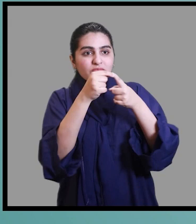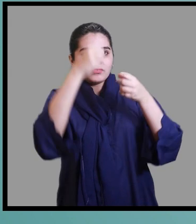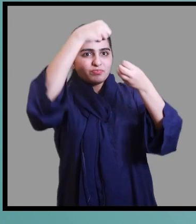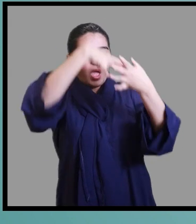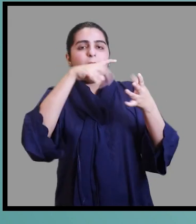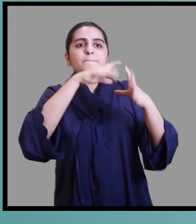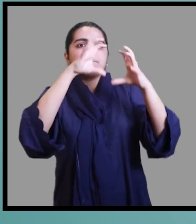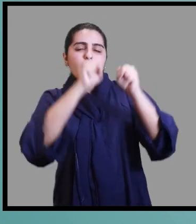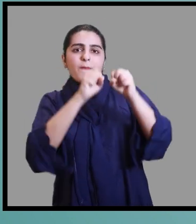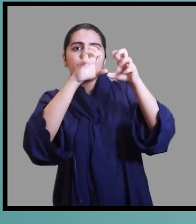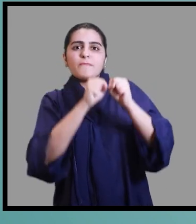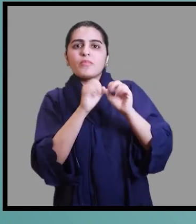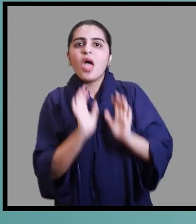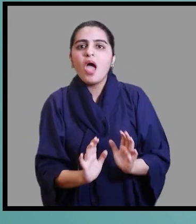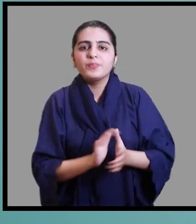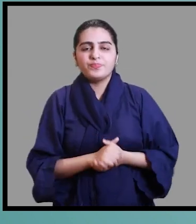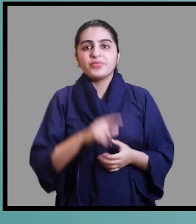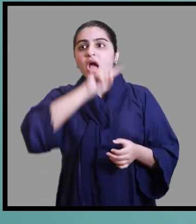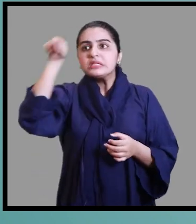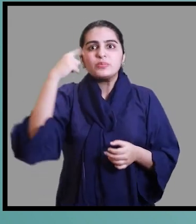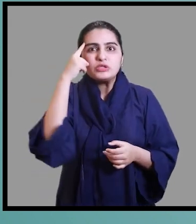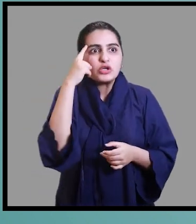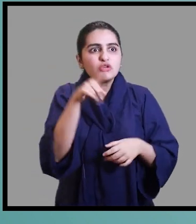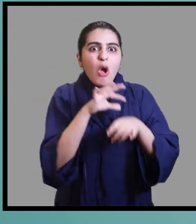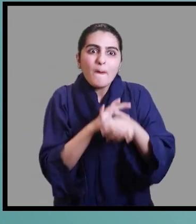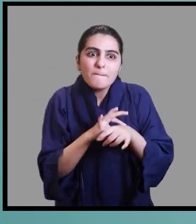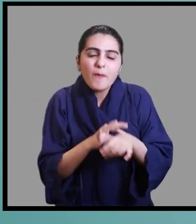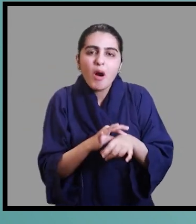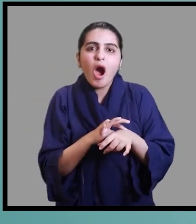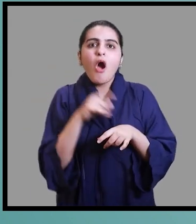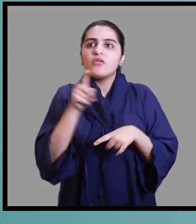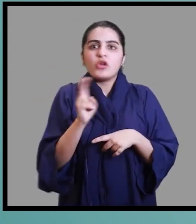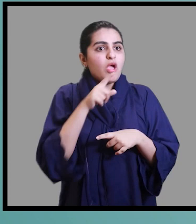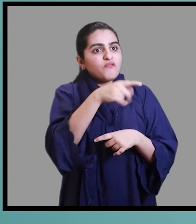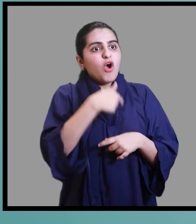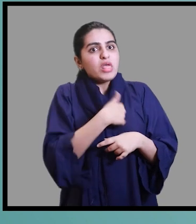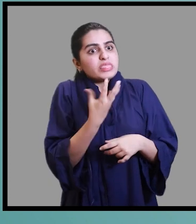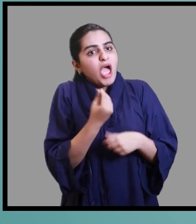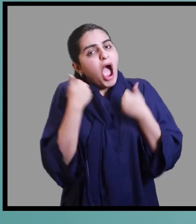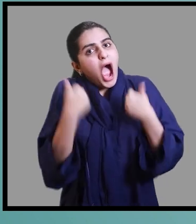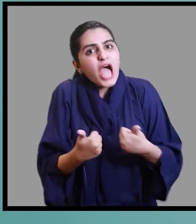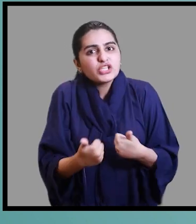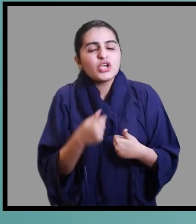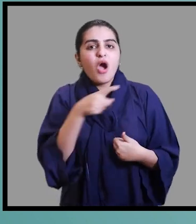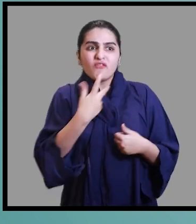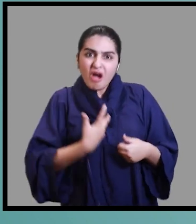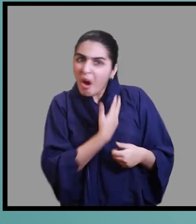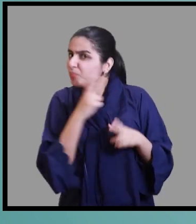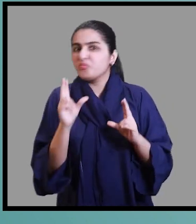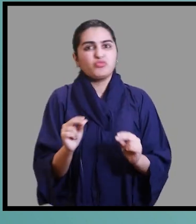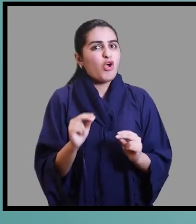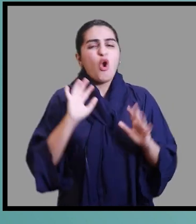पे कॉन्ट्रैक्ट करता है, वो पंप करता है। अक्सर लोग इसको समझते हैं कोई बीमारी है, ये हेल्दी लोगों में होता है, इनका हार्ट भी स्ट्रांग होता है, ना